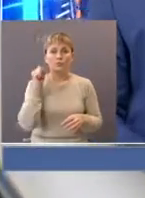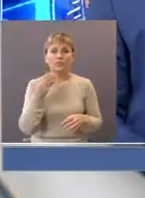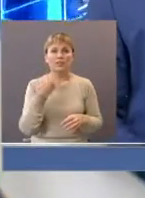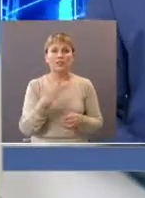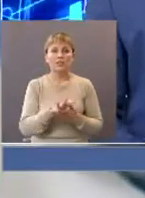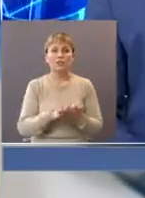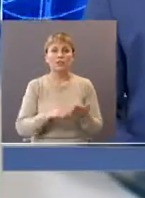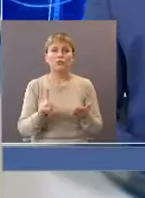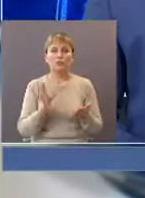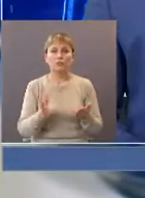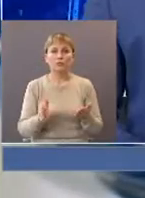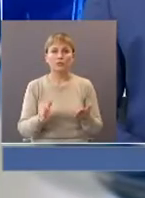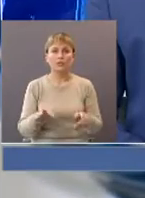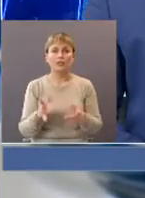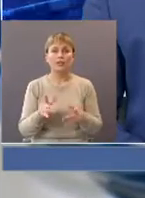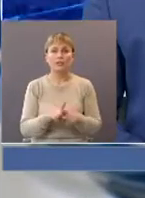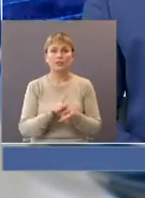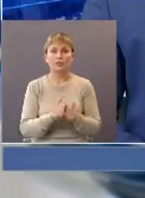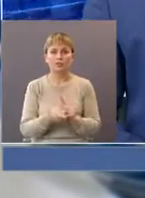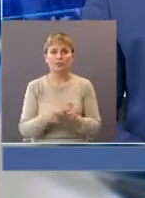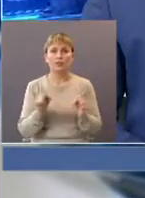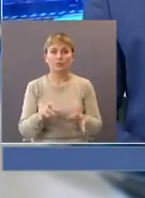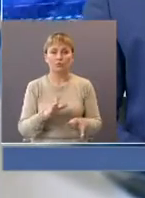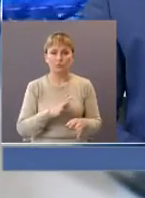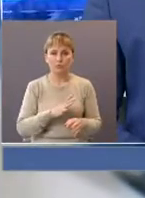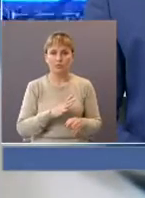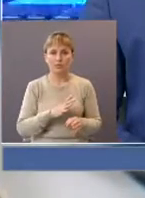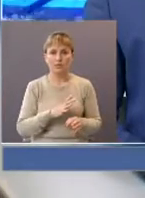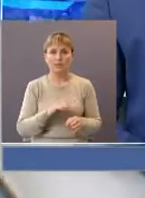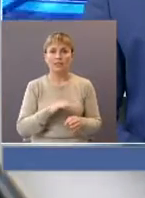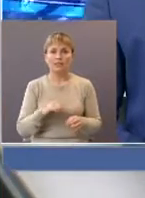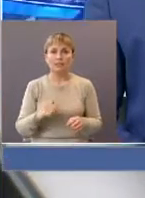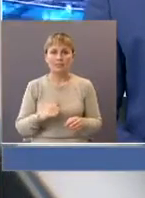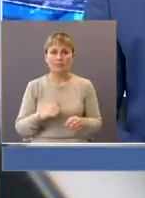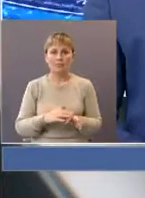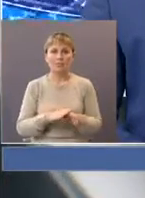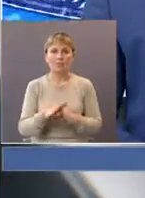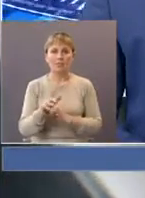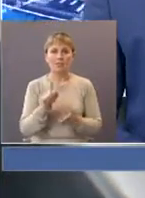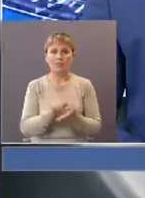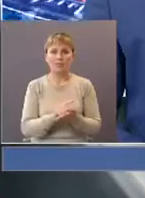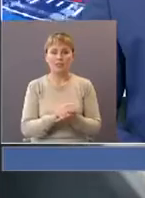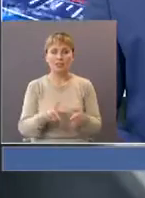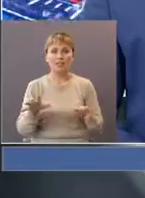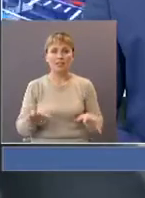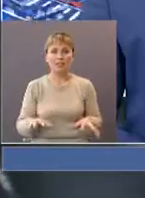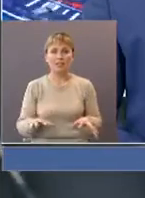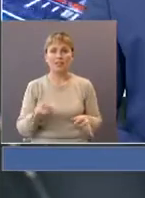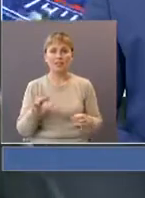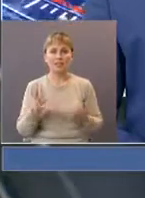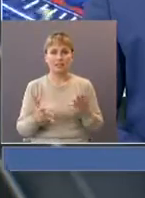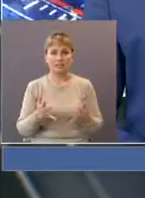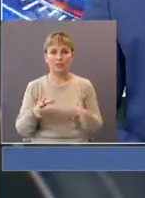считаете? Такие изменения вполне могут быть. Сам исполняющий обязанности президента и, вероятно,